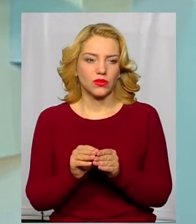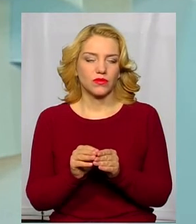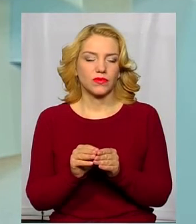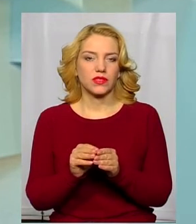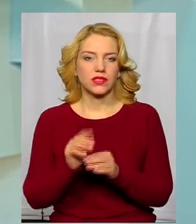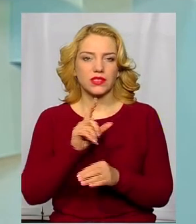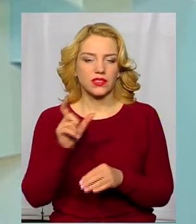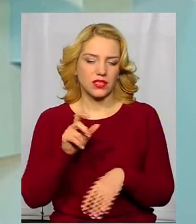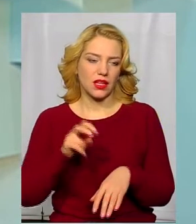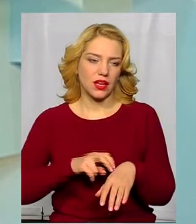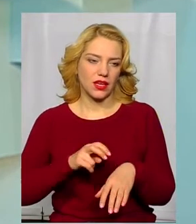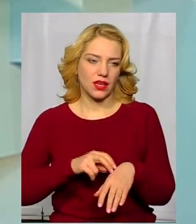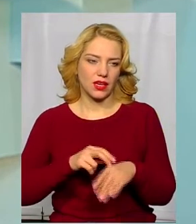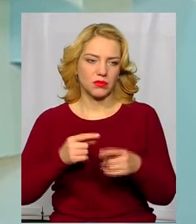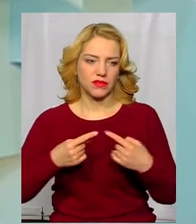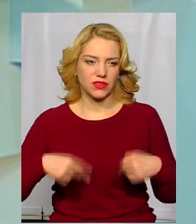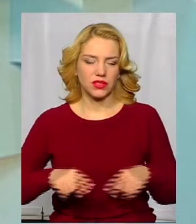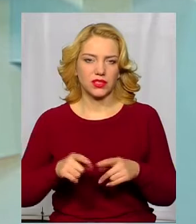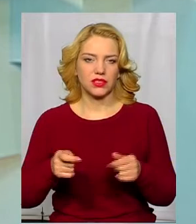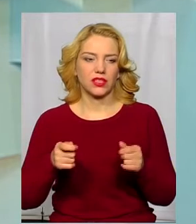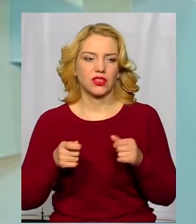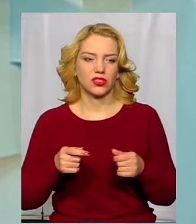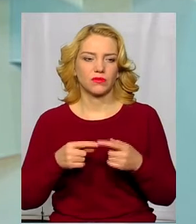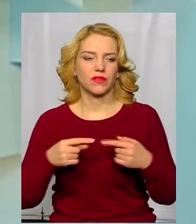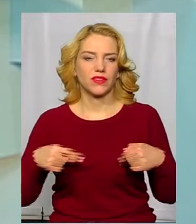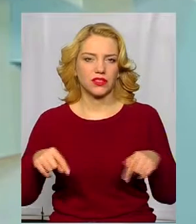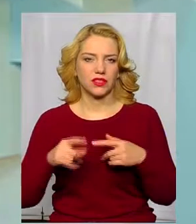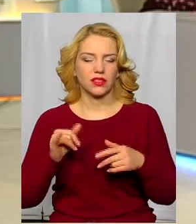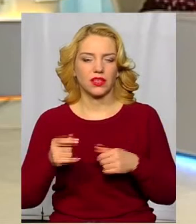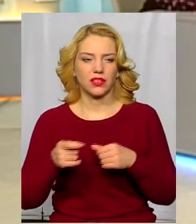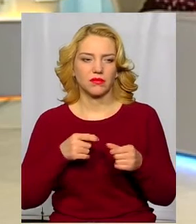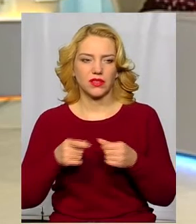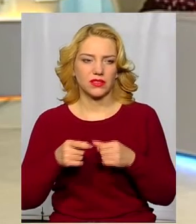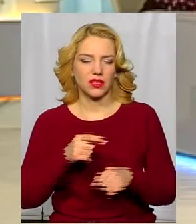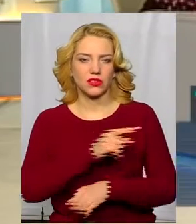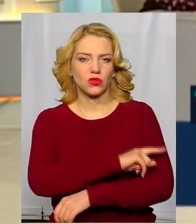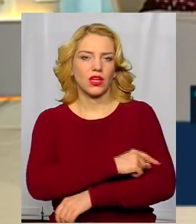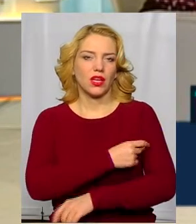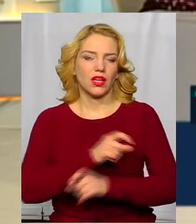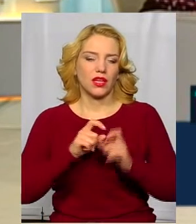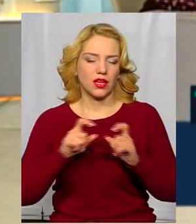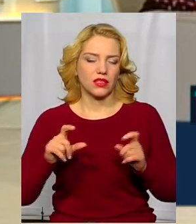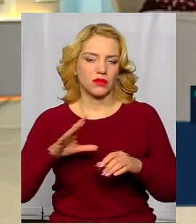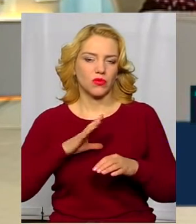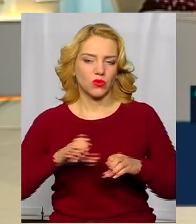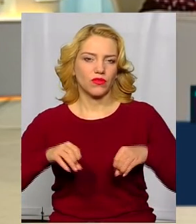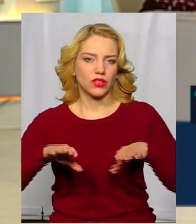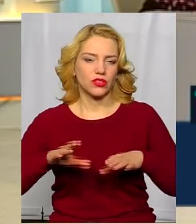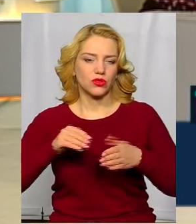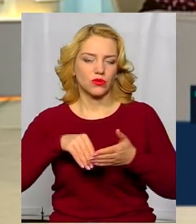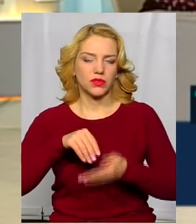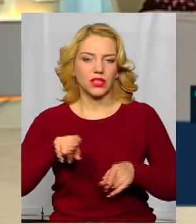сумісно із лікарями відділення, із завідуючою відділення, із адміністрацією лікарні вирішено було купити